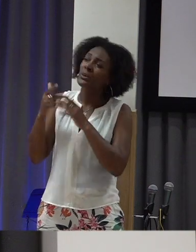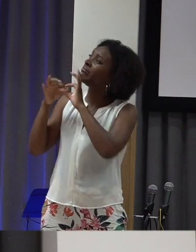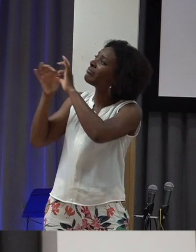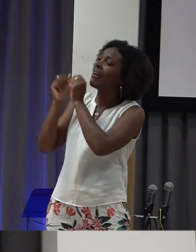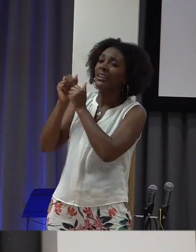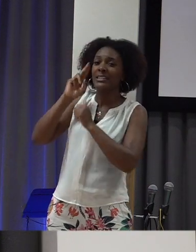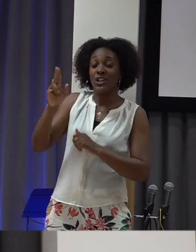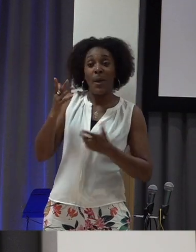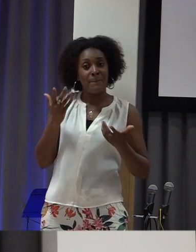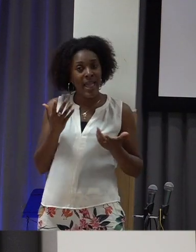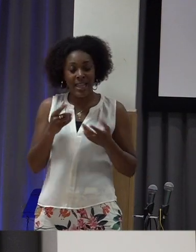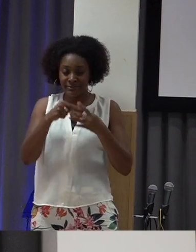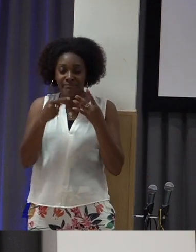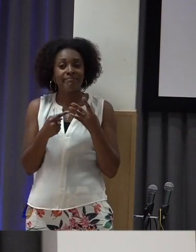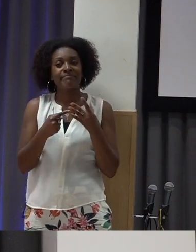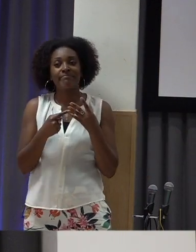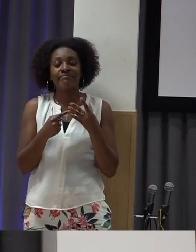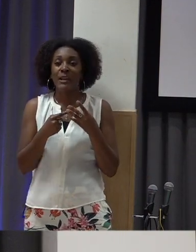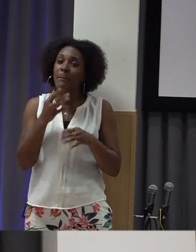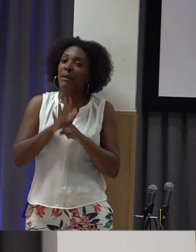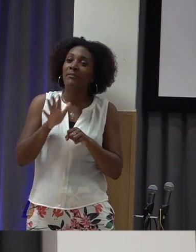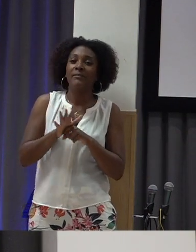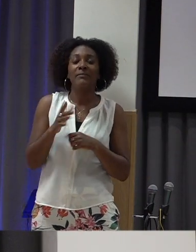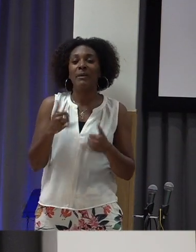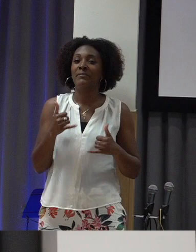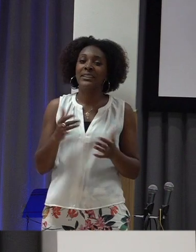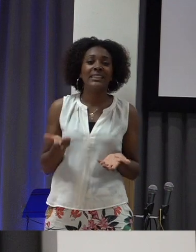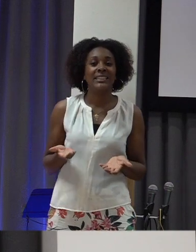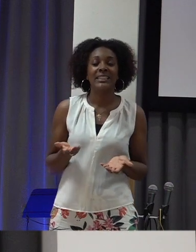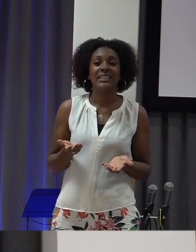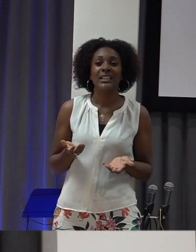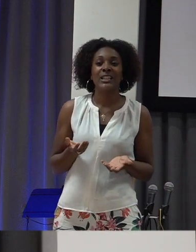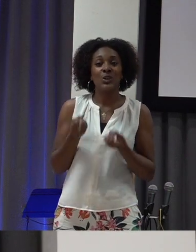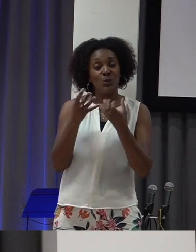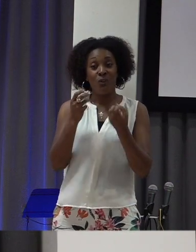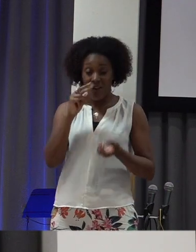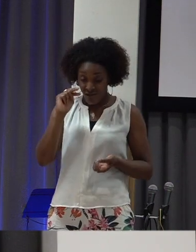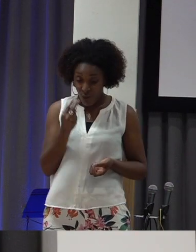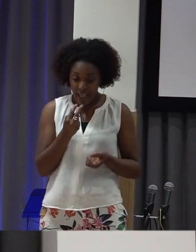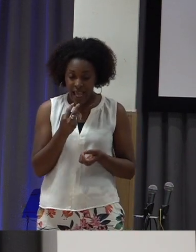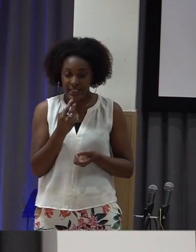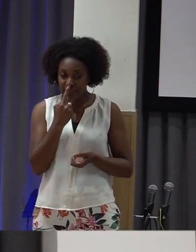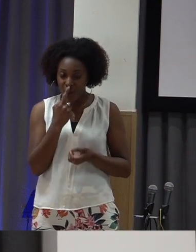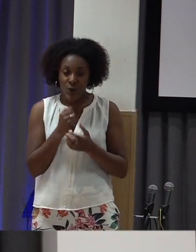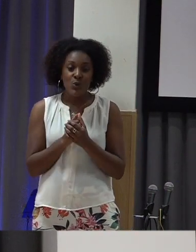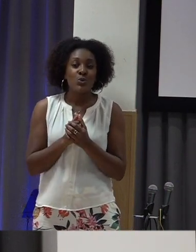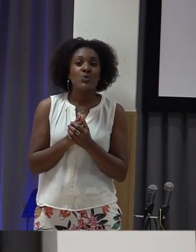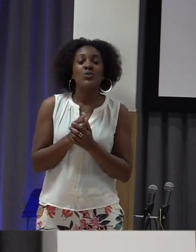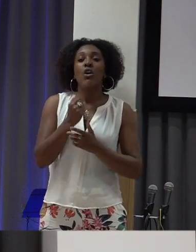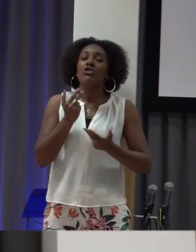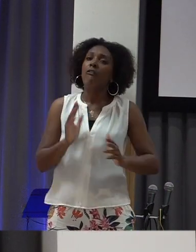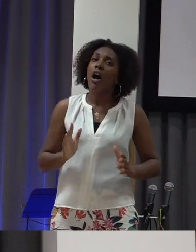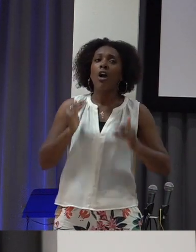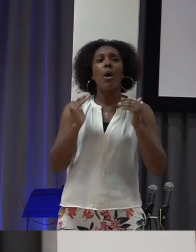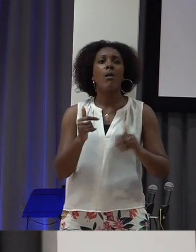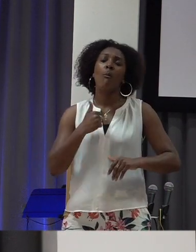Et en général, on se passe la brosse à reluire quand on se regarde dans la glace. On n'est pas si mal que ça après